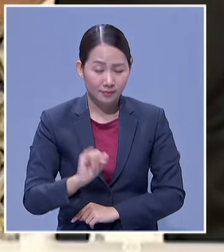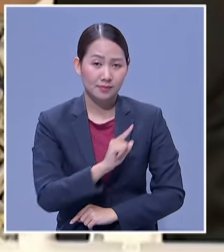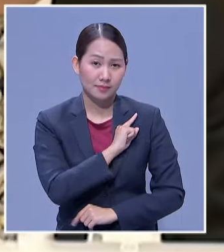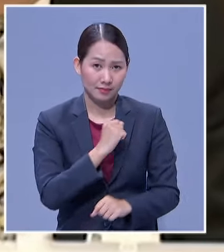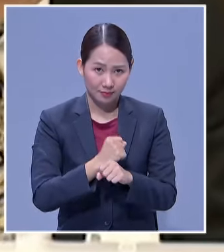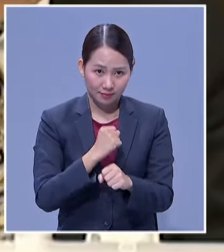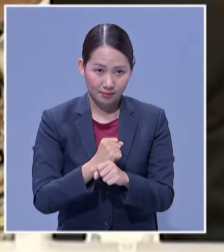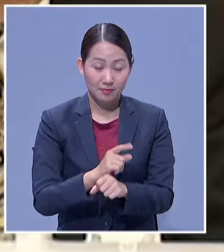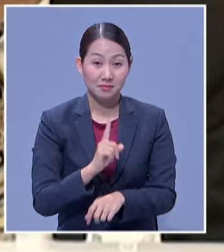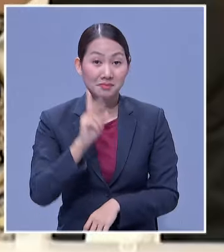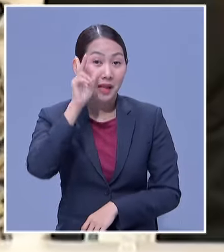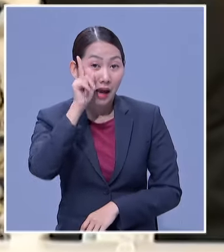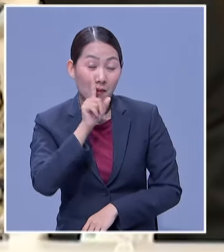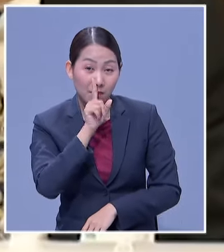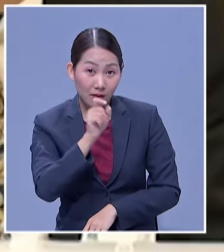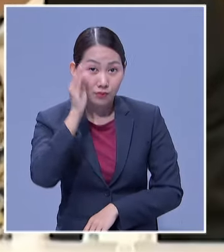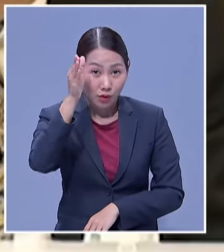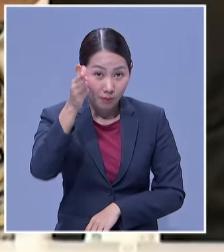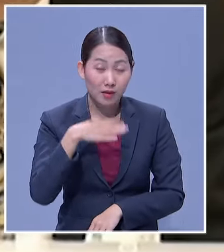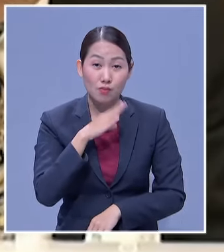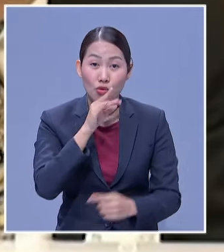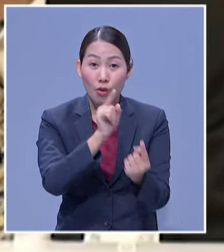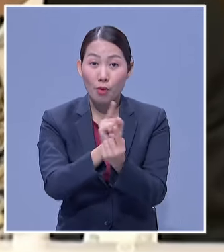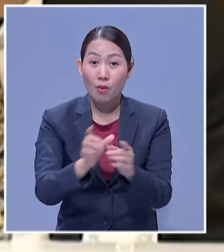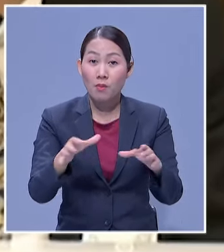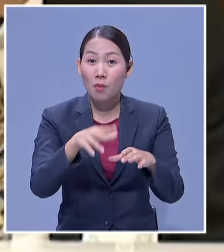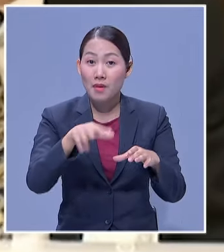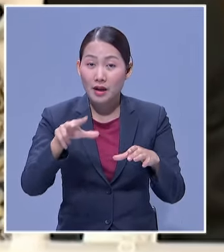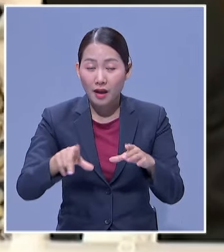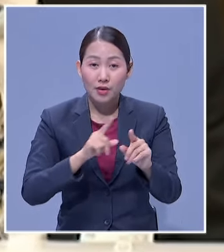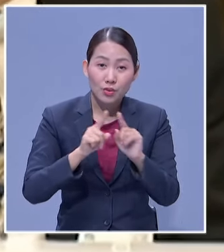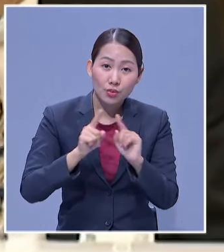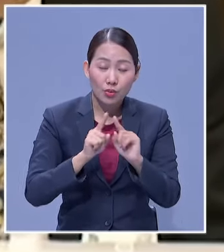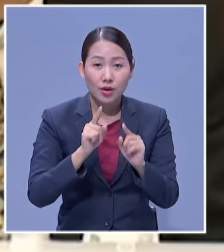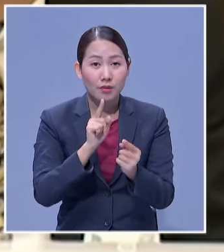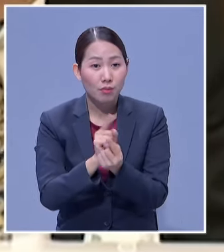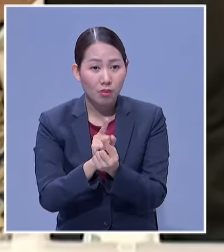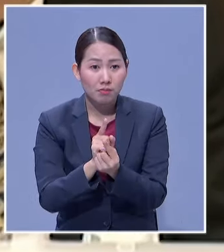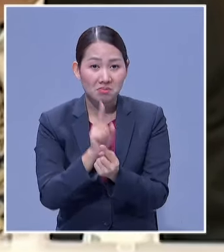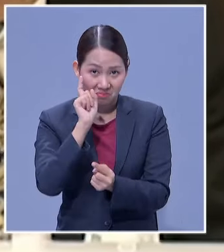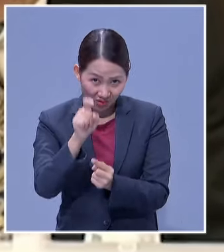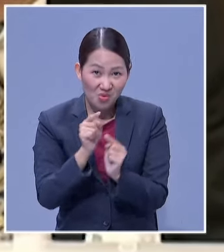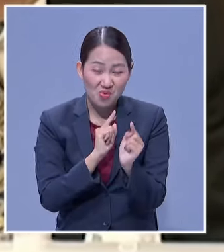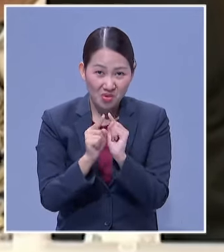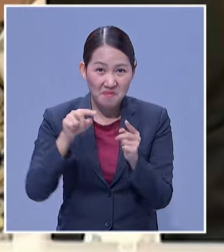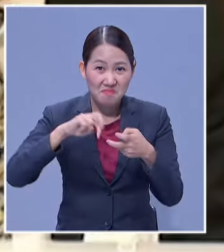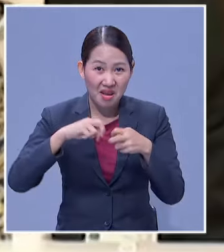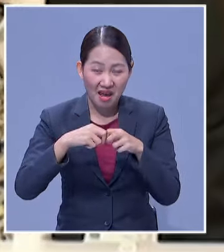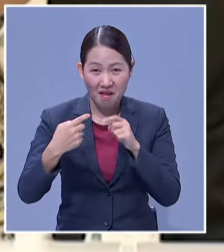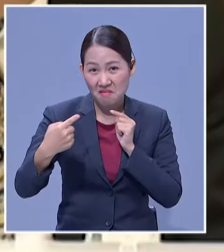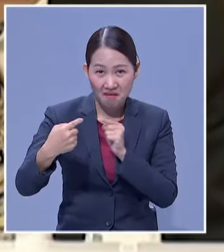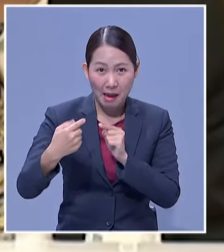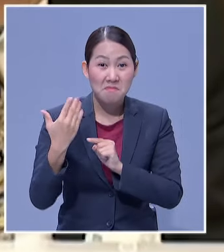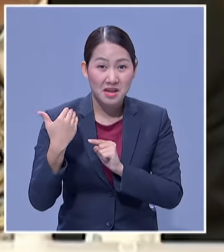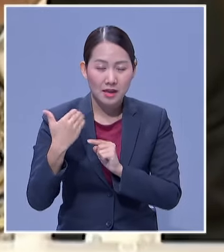ต้องเจอกันในพรรคอ่ะจะต้องมีการเคลียร์ใจคุยกันอะไรยังไงมยคุณพิเชก็บอกว่าก็คงไม่ต้องเคลียร์อะไรหรอกตนเองไม่ได้ถือสั